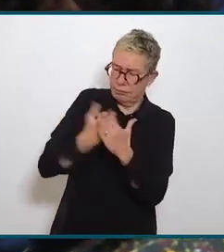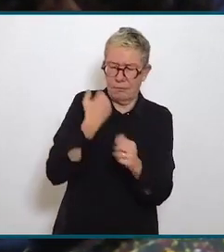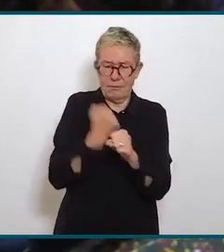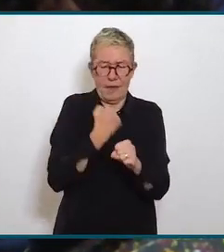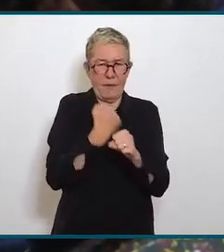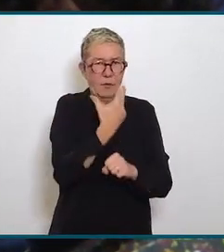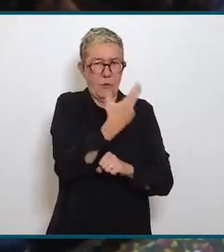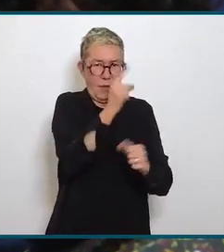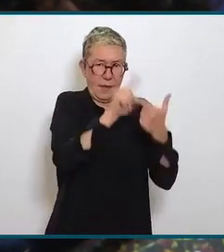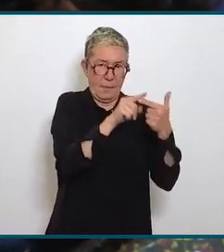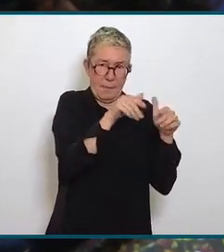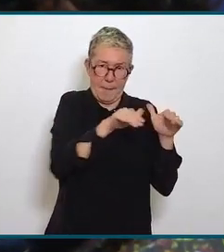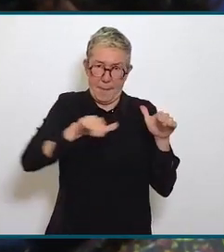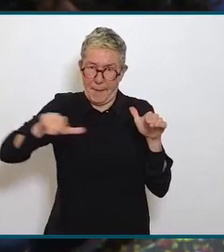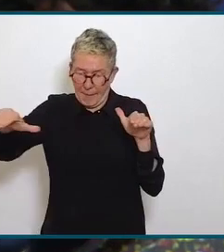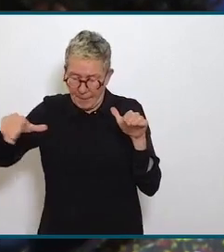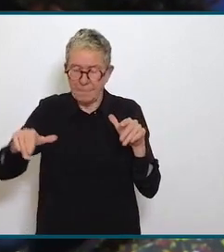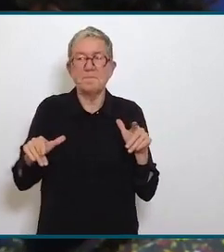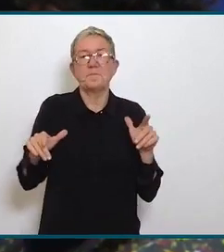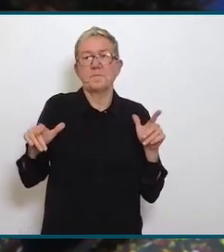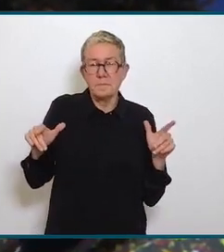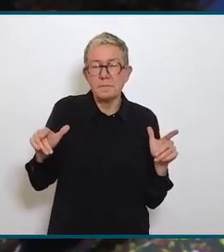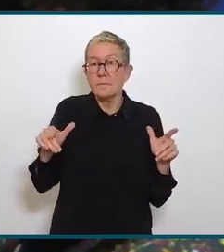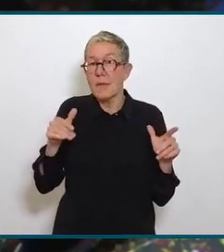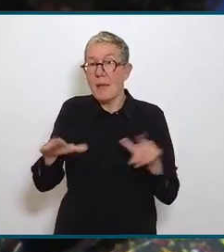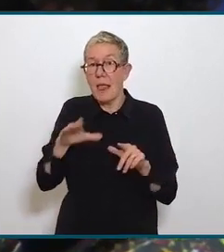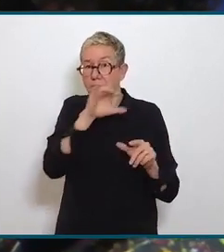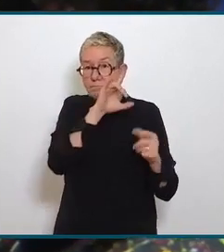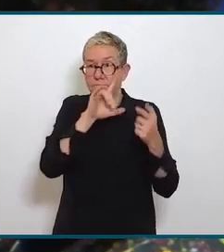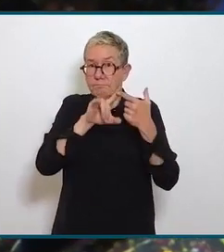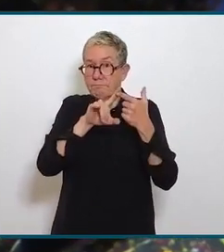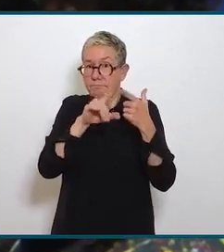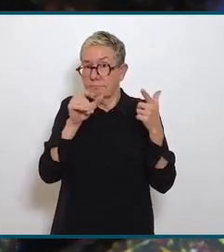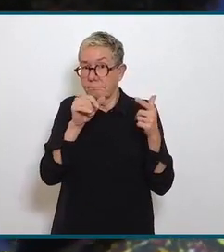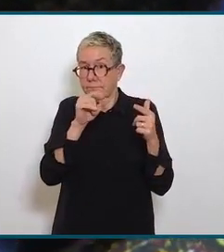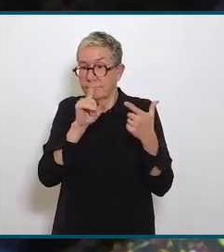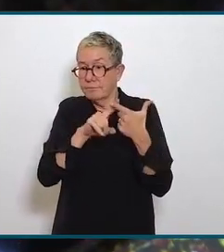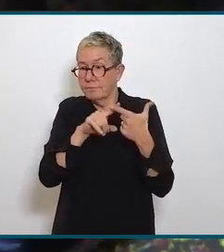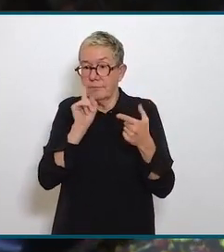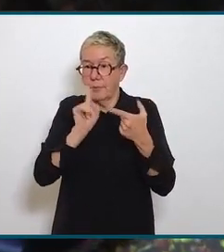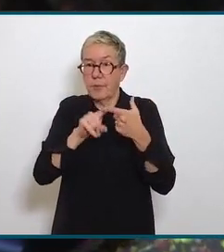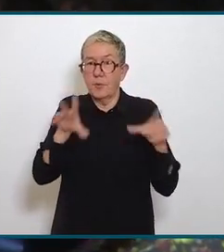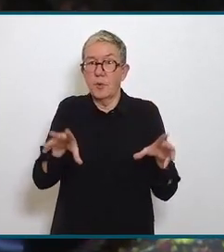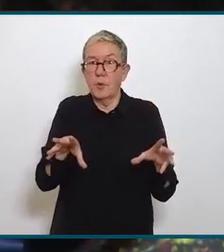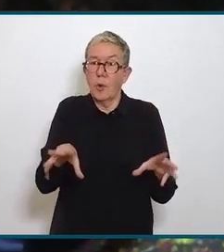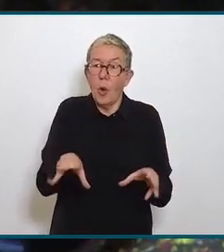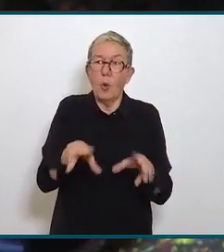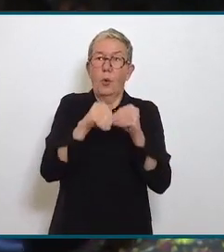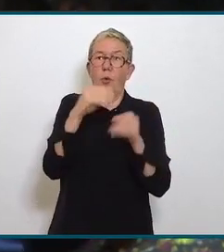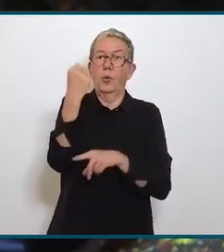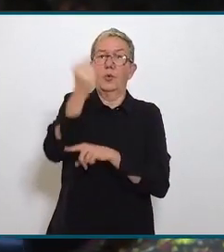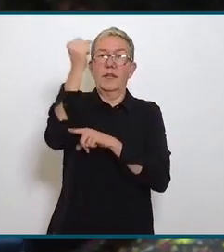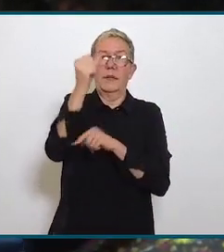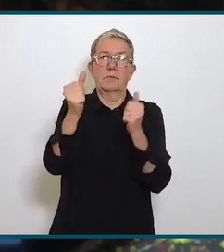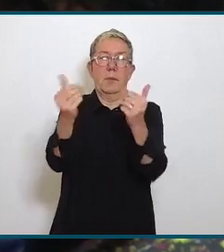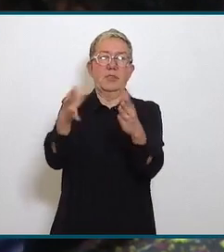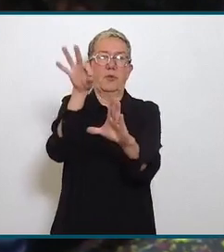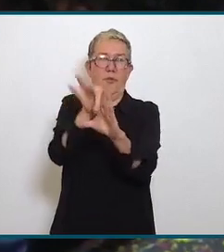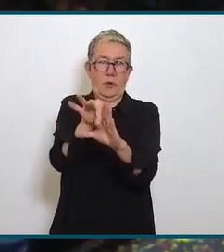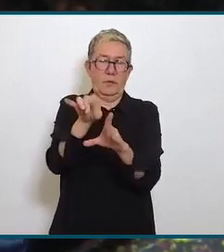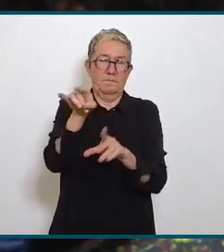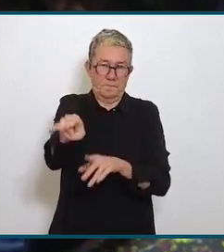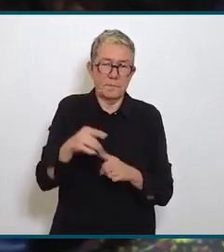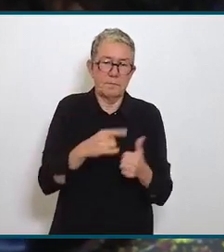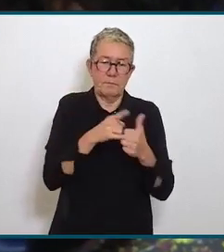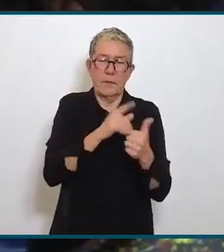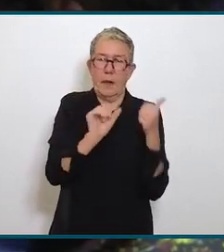bien distincts, mais qui, au final, vous sont proposés dans le cadre d'une unique délibération. En premier